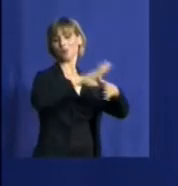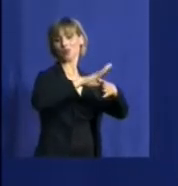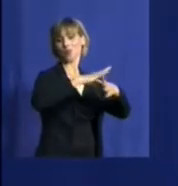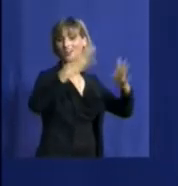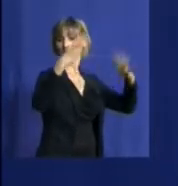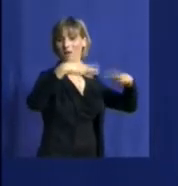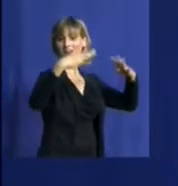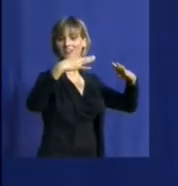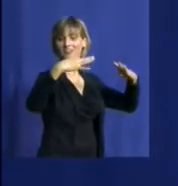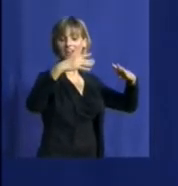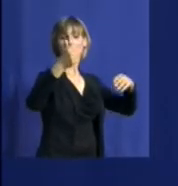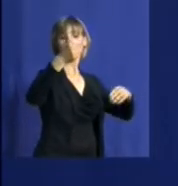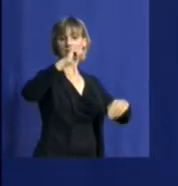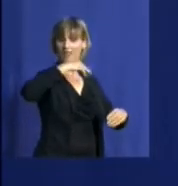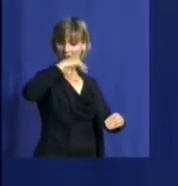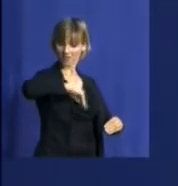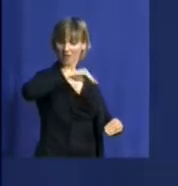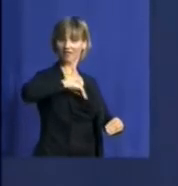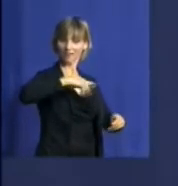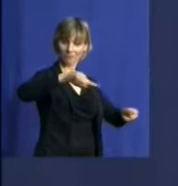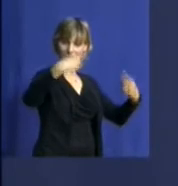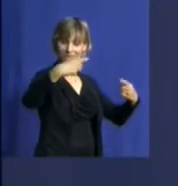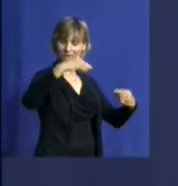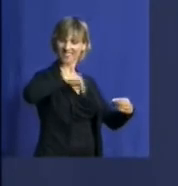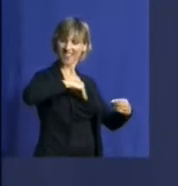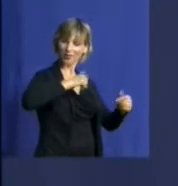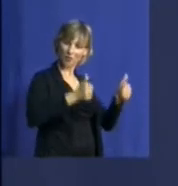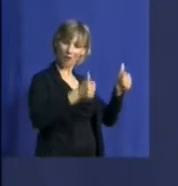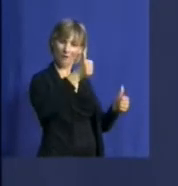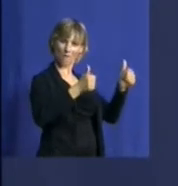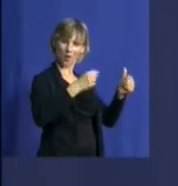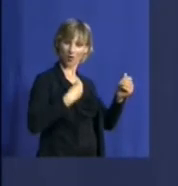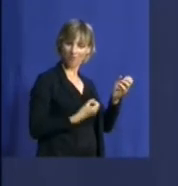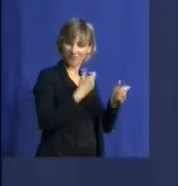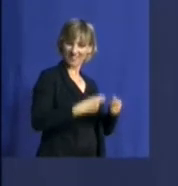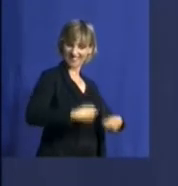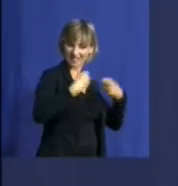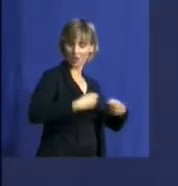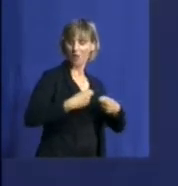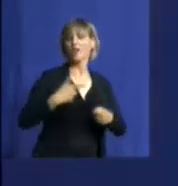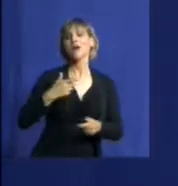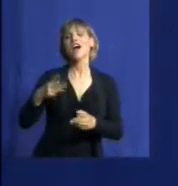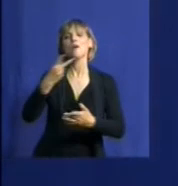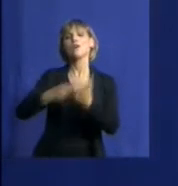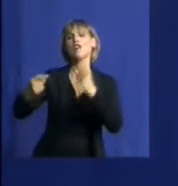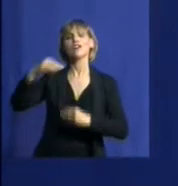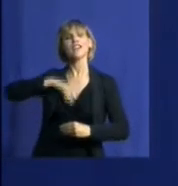prima contro di me e dopo contro tutto il resto. E le prove contro di te che facevi, quali sono?